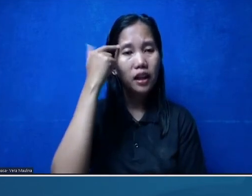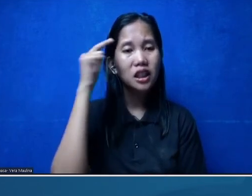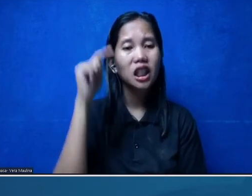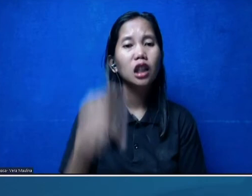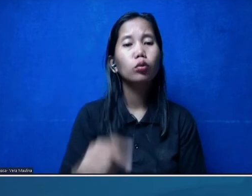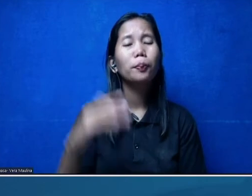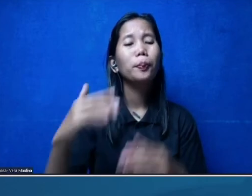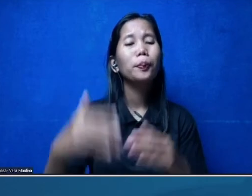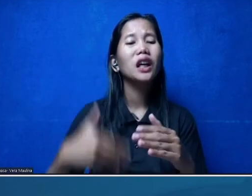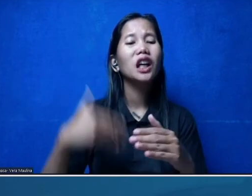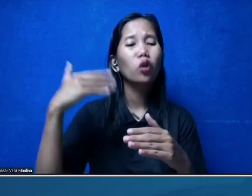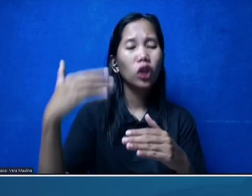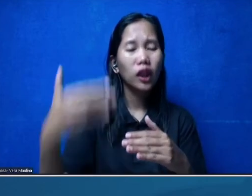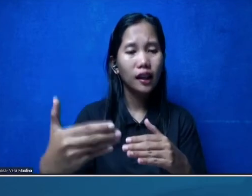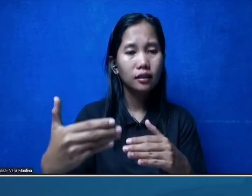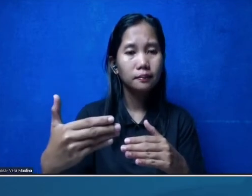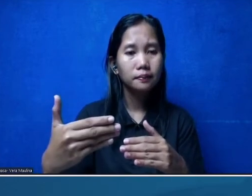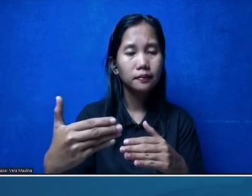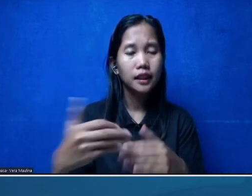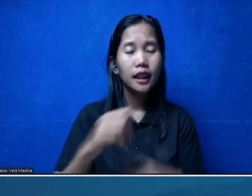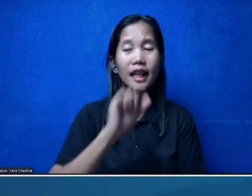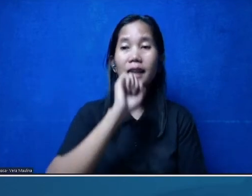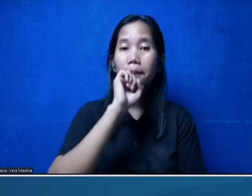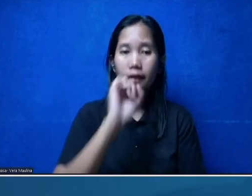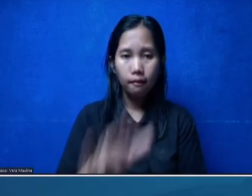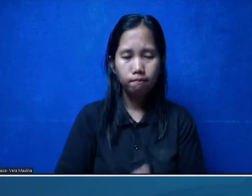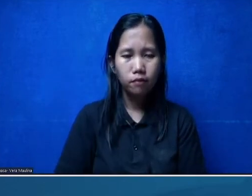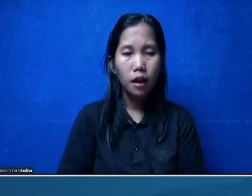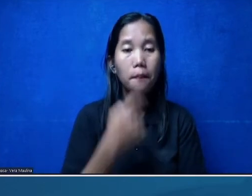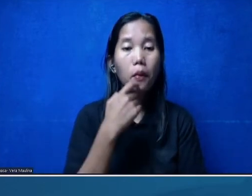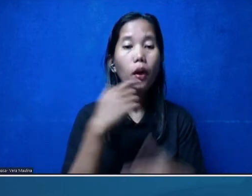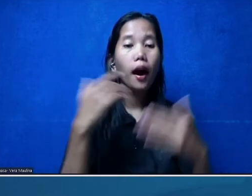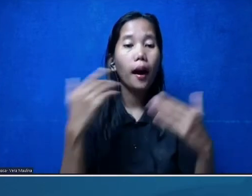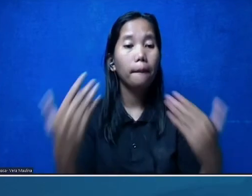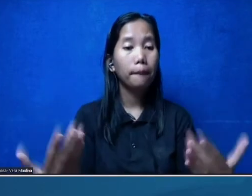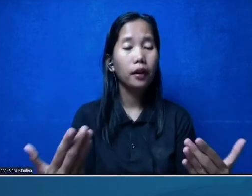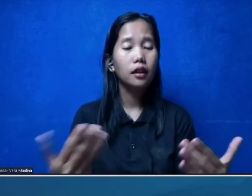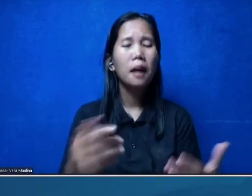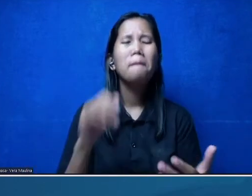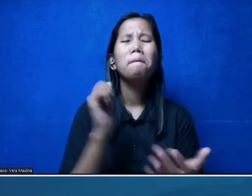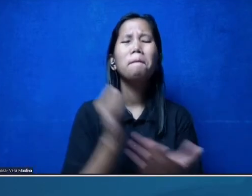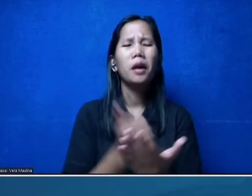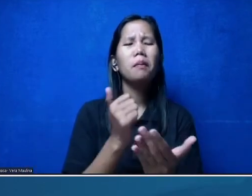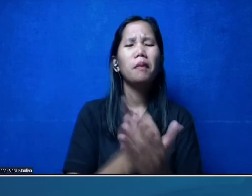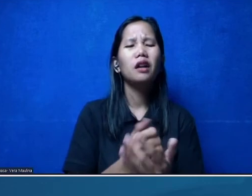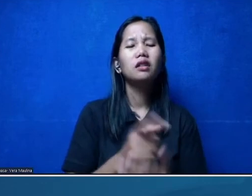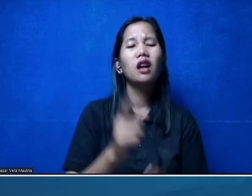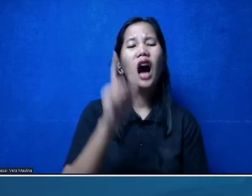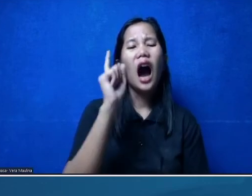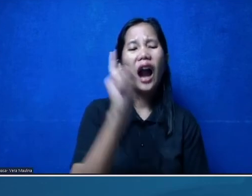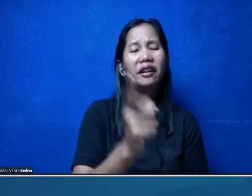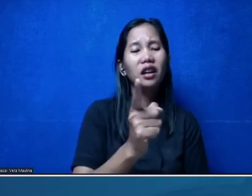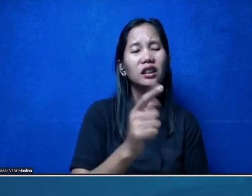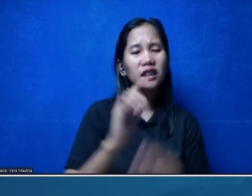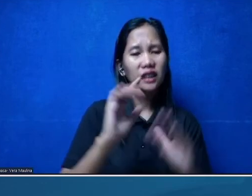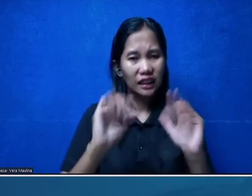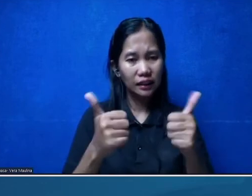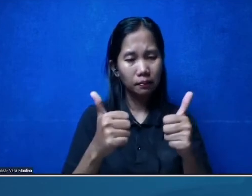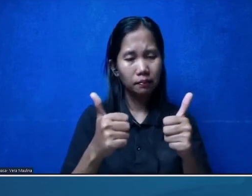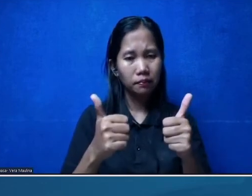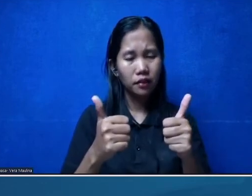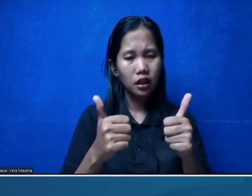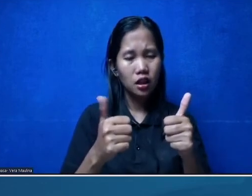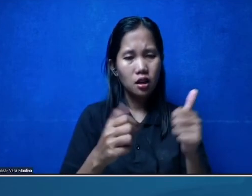singa katanya yang mengaung yang siap menerkam mangsa jadi iblis selalu mengintai